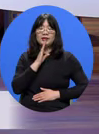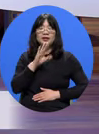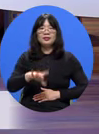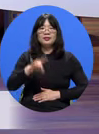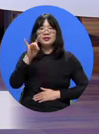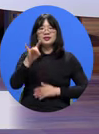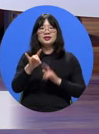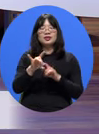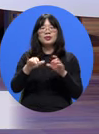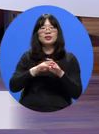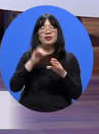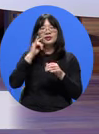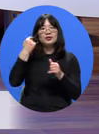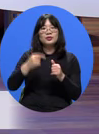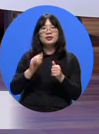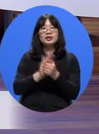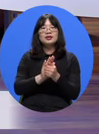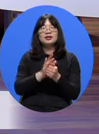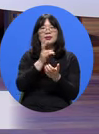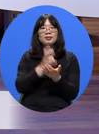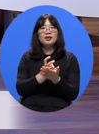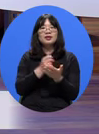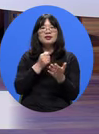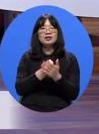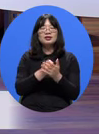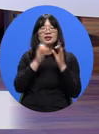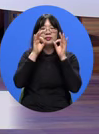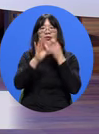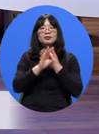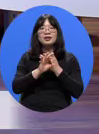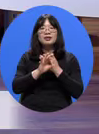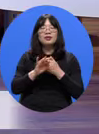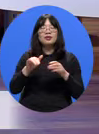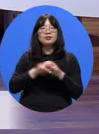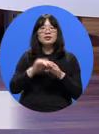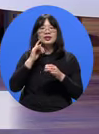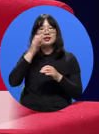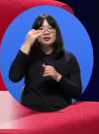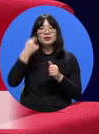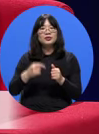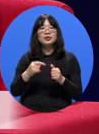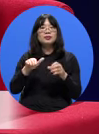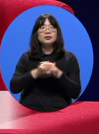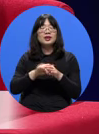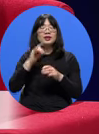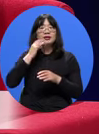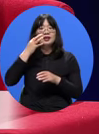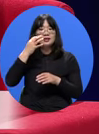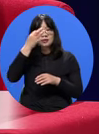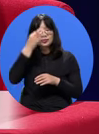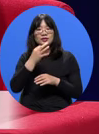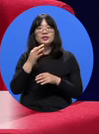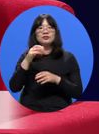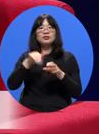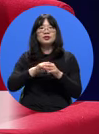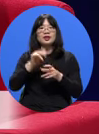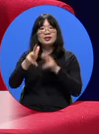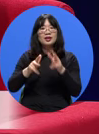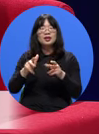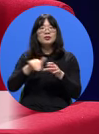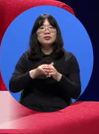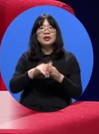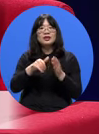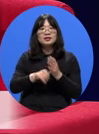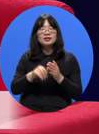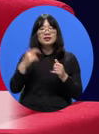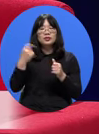먼저 문화예술교육지원법 정의를 보게 되면 문화예술교육을 문화예술, 문화산업, 문화재를